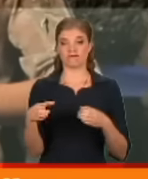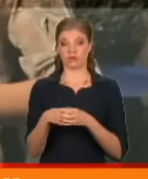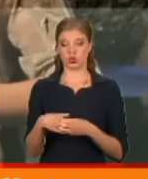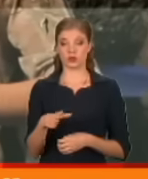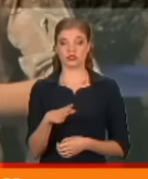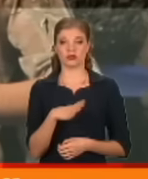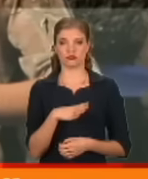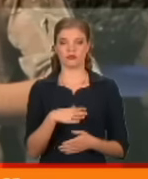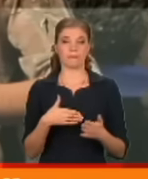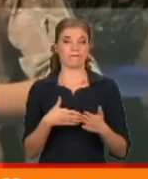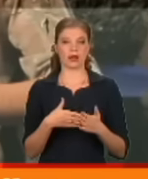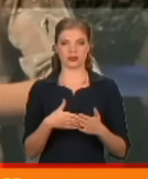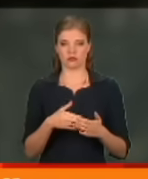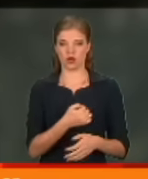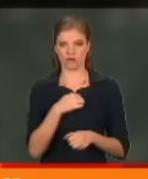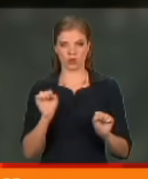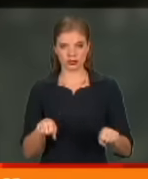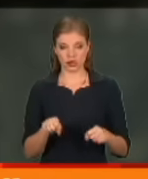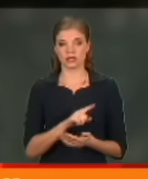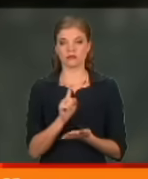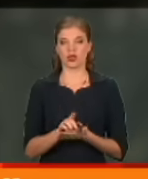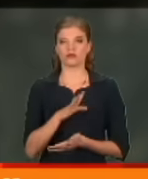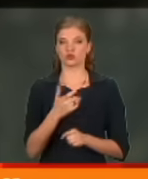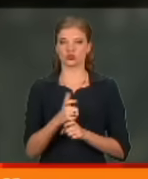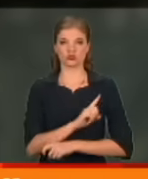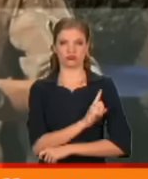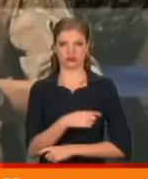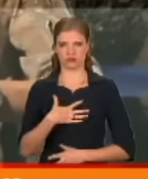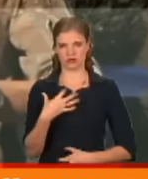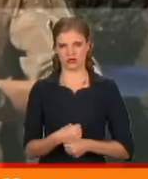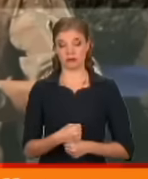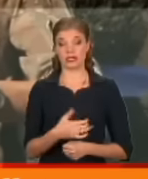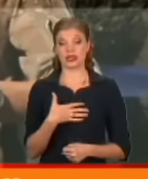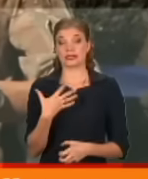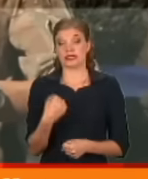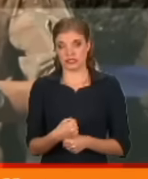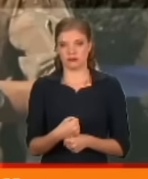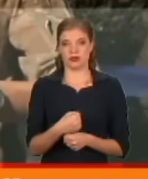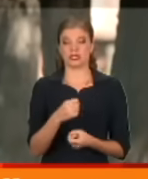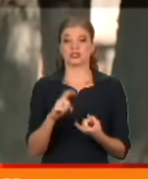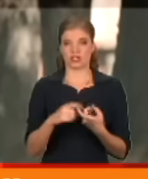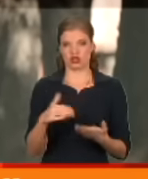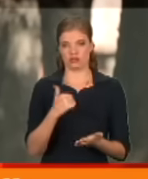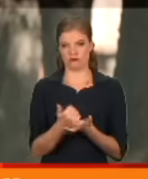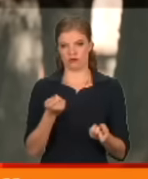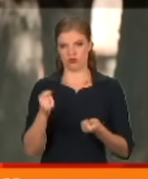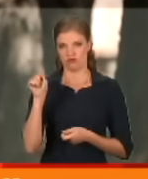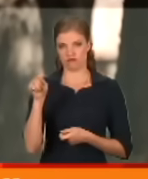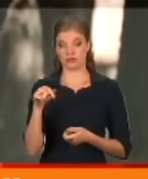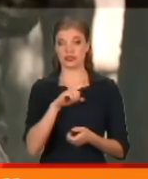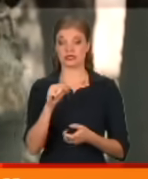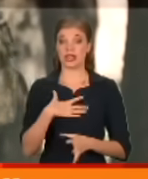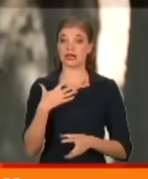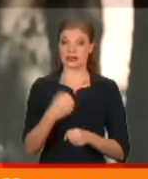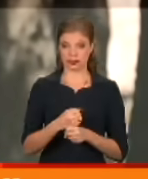був максимально боєздатним, має бути дуже потужна дисципліна. Дисципліна в більшості залежить від командира. За дисципліну